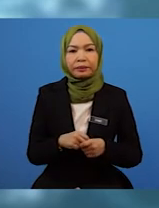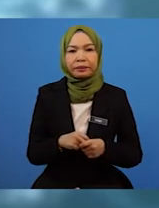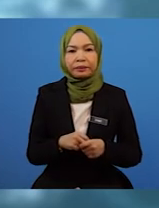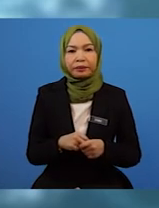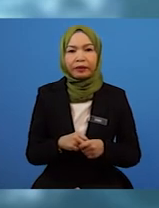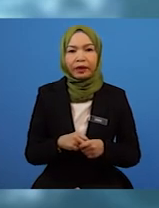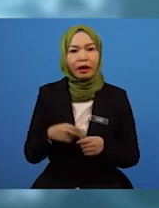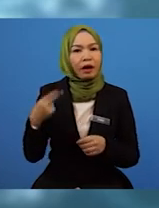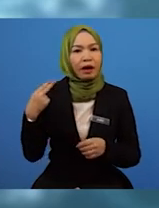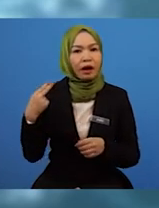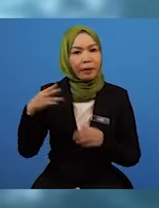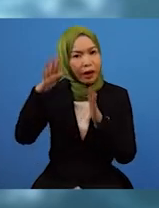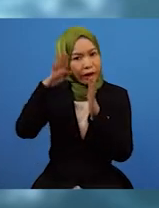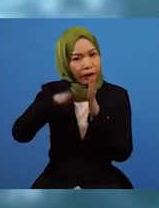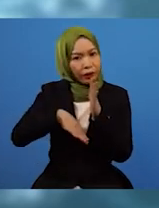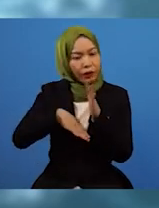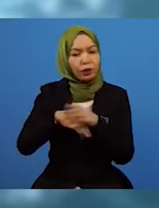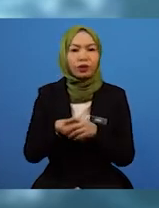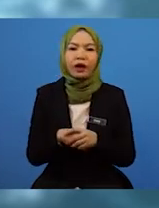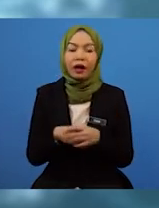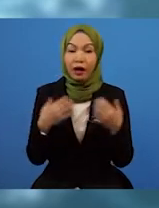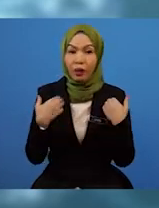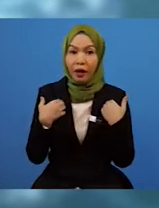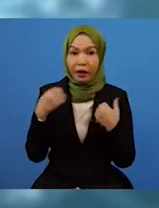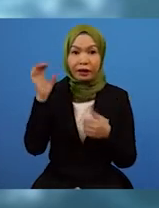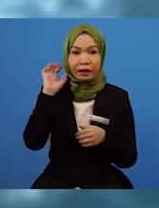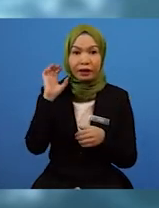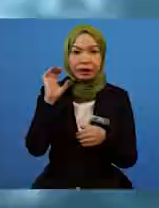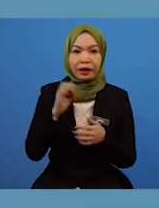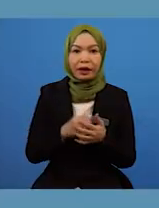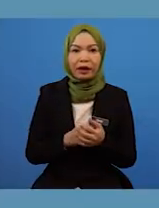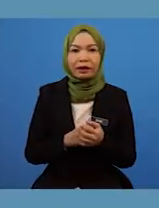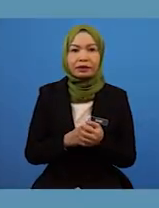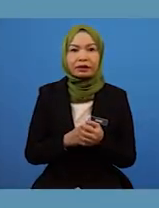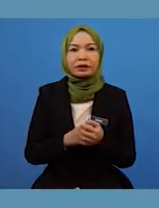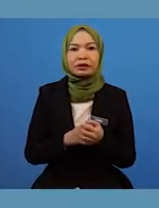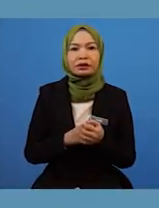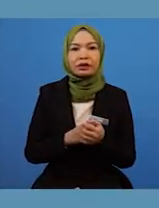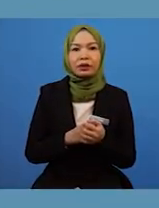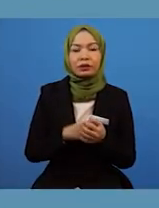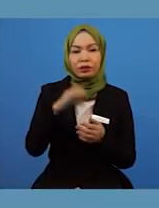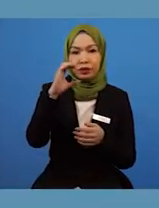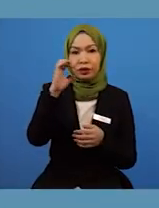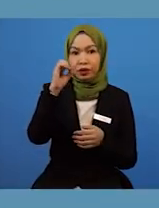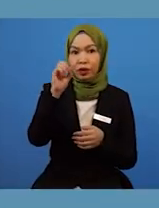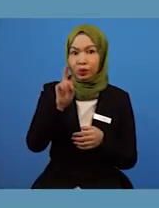berkurangan. Pernah dengar gas karbon monoksida? Ini gambar apa